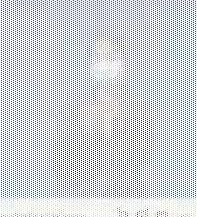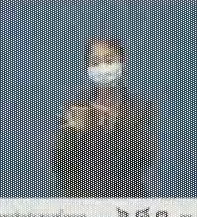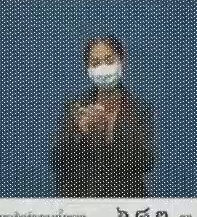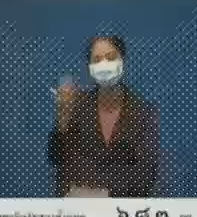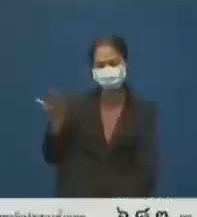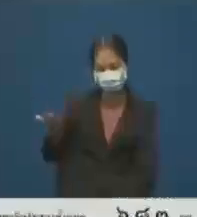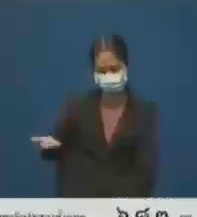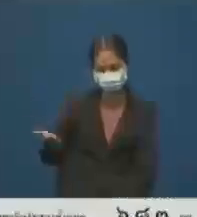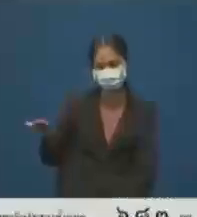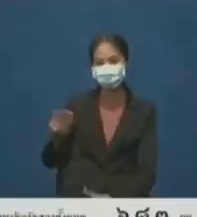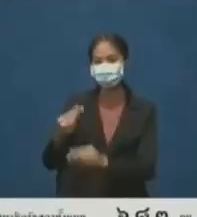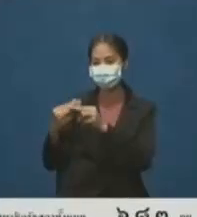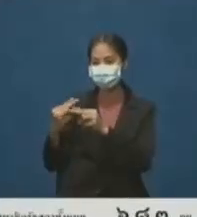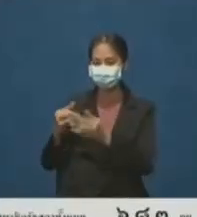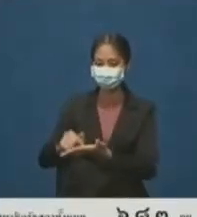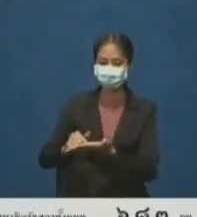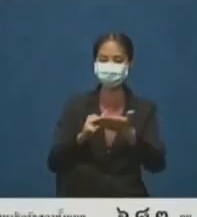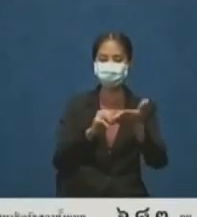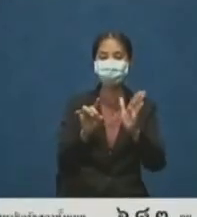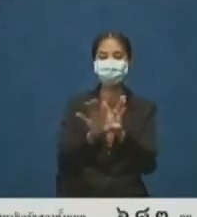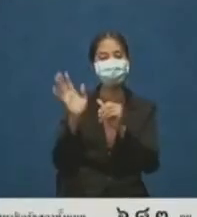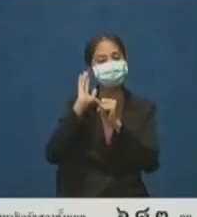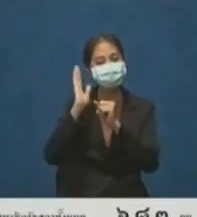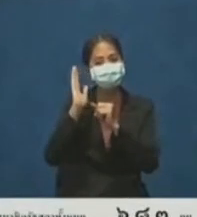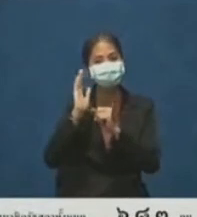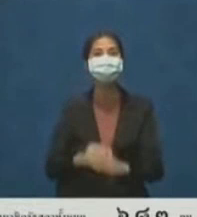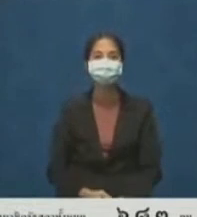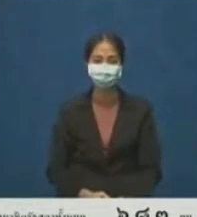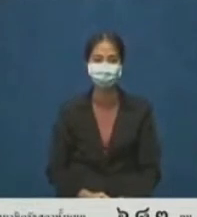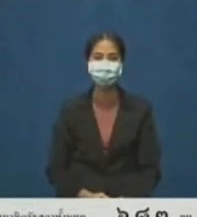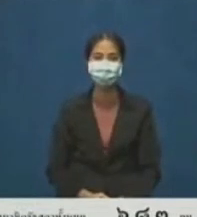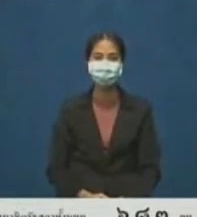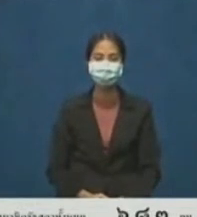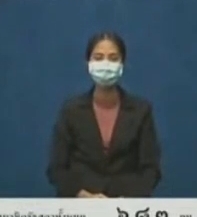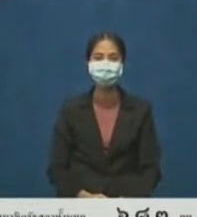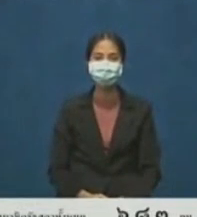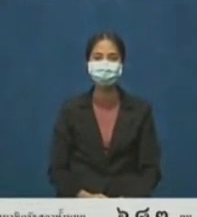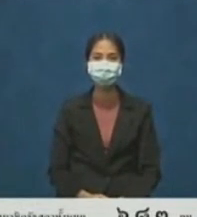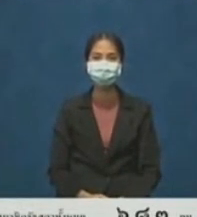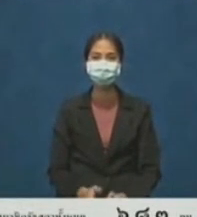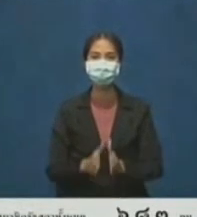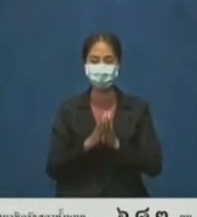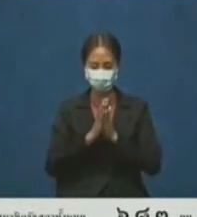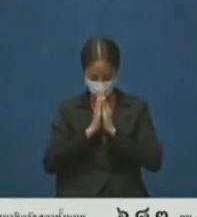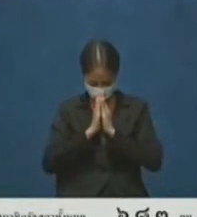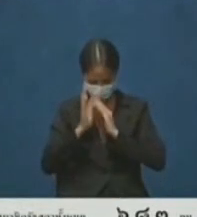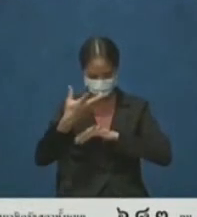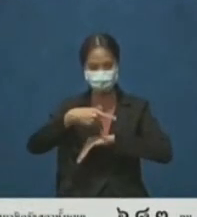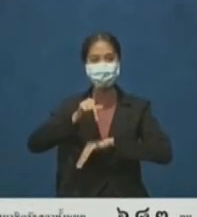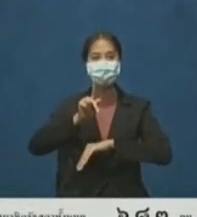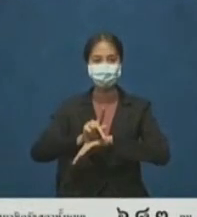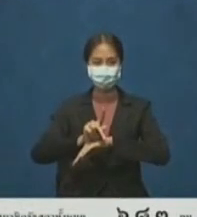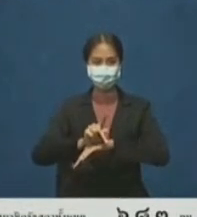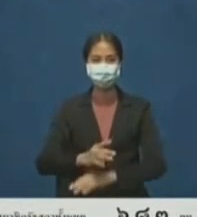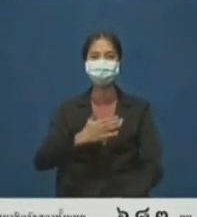ก็ขอเชิญท่านเท่าพิภพเนี่ยเสนอชื่อมาเป็นขั้นสุดท้ายเชิญนะครับ ครับท่านประธานส